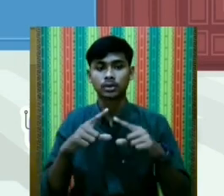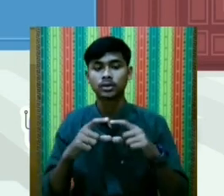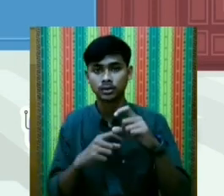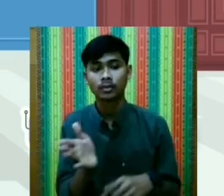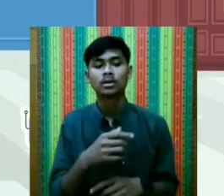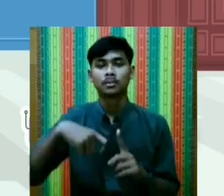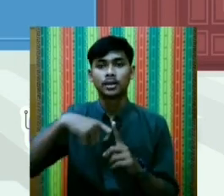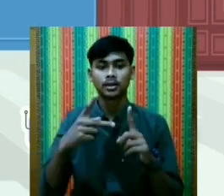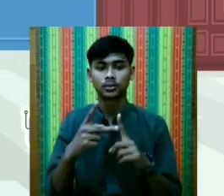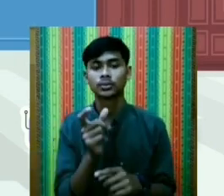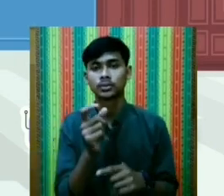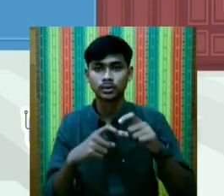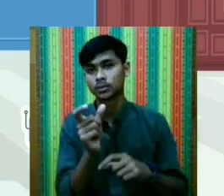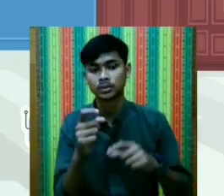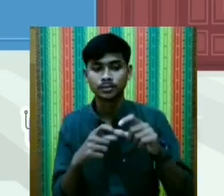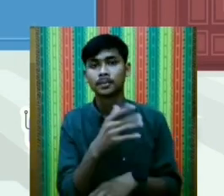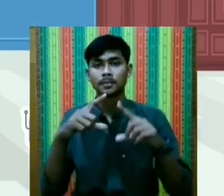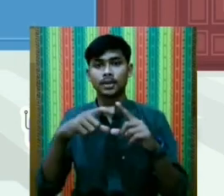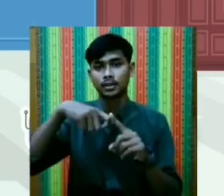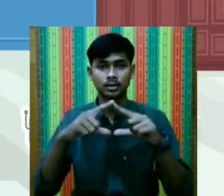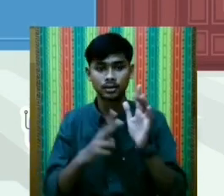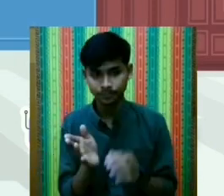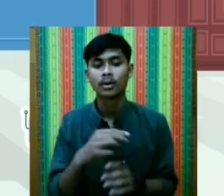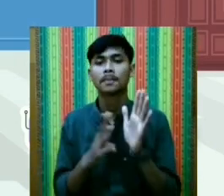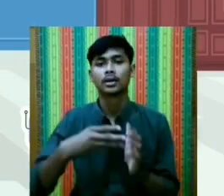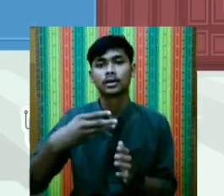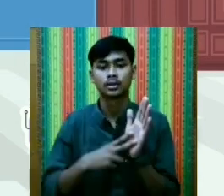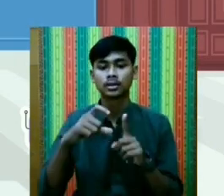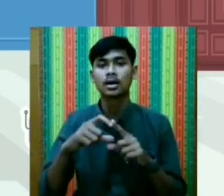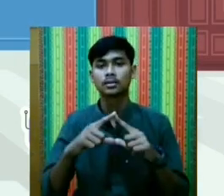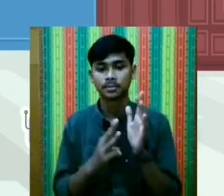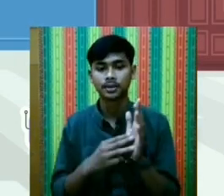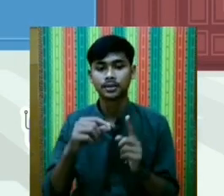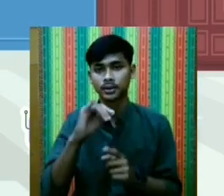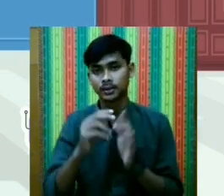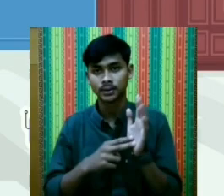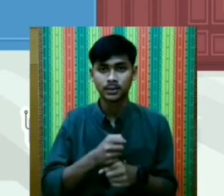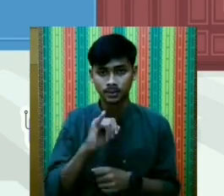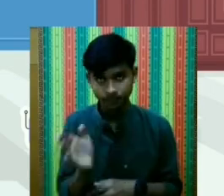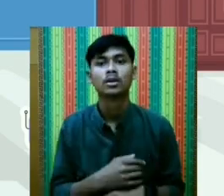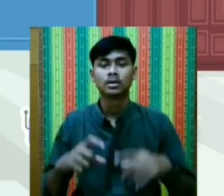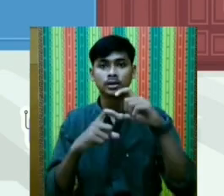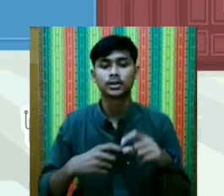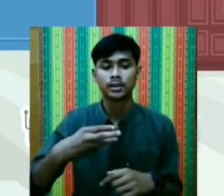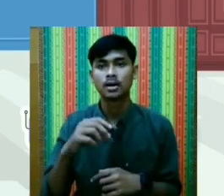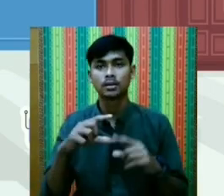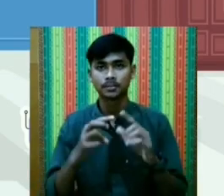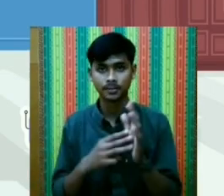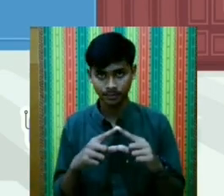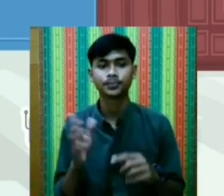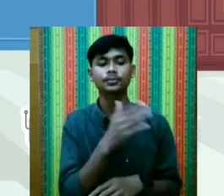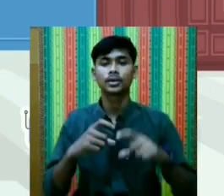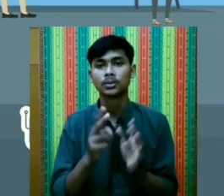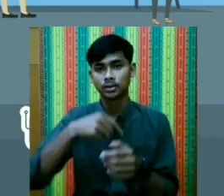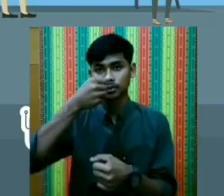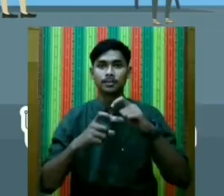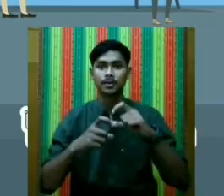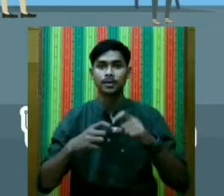akan mengawankan kawan istimewa yang punya kekuatan selama bersidang